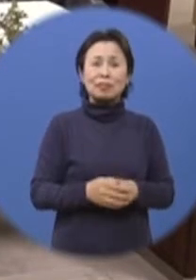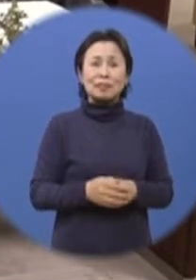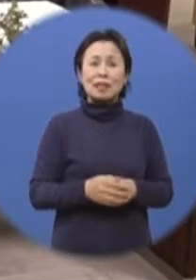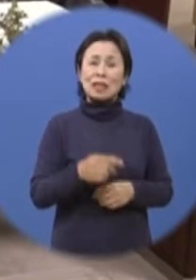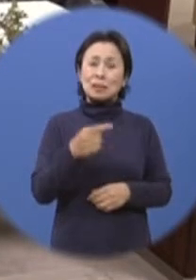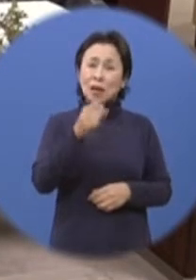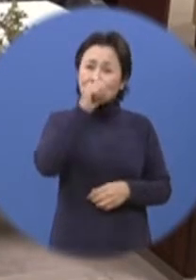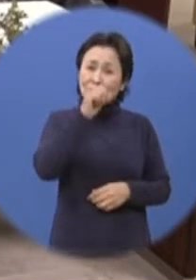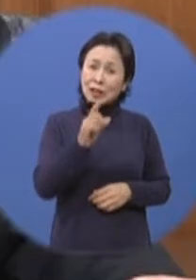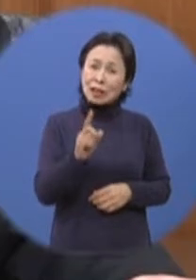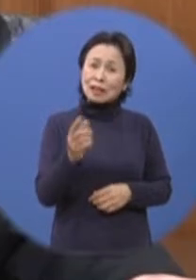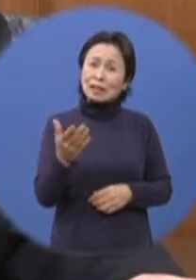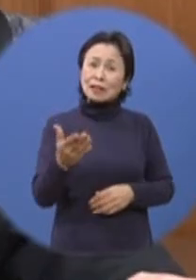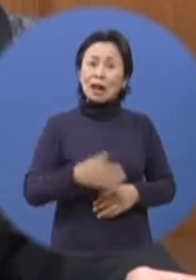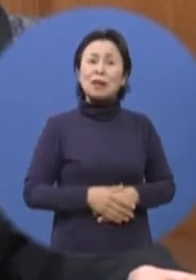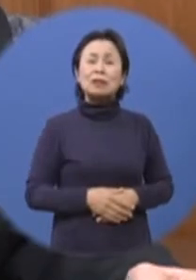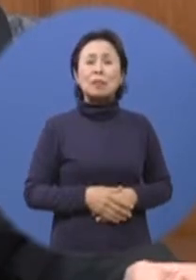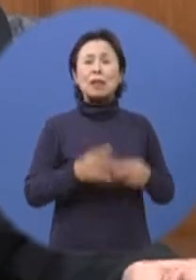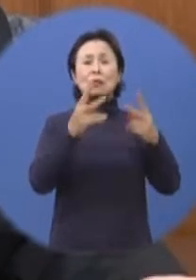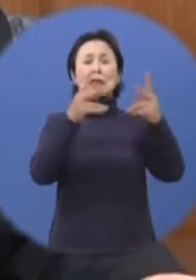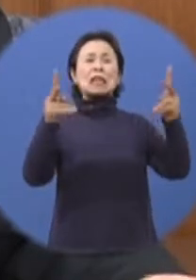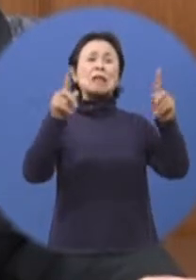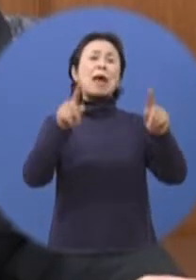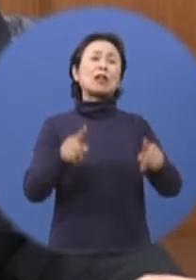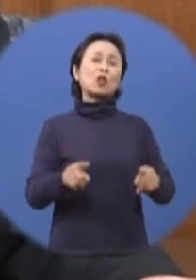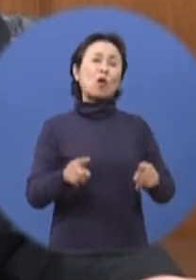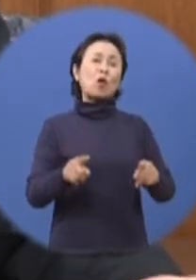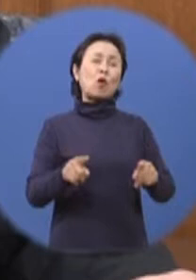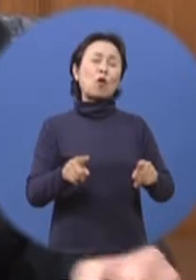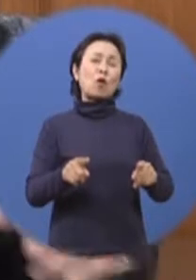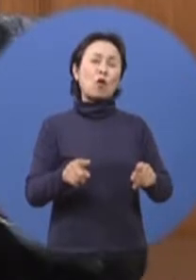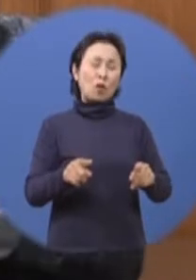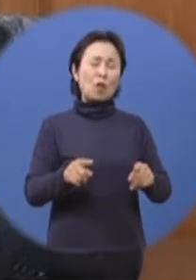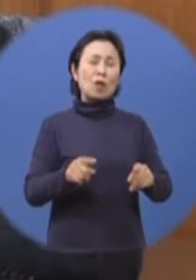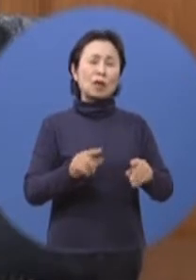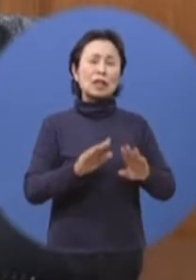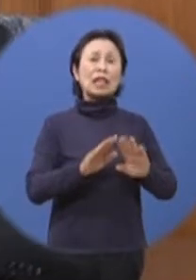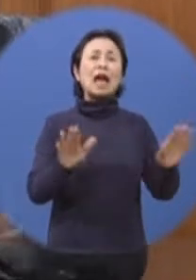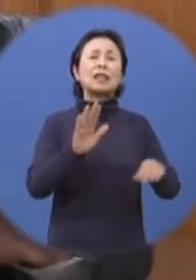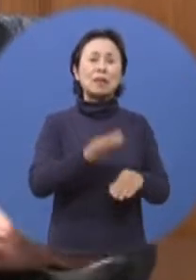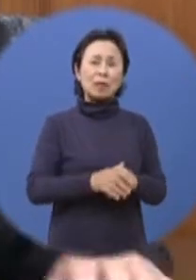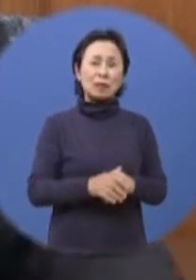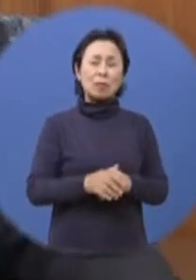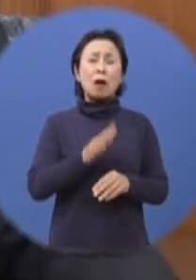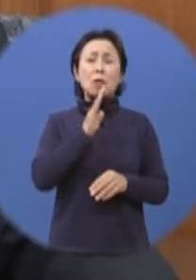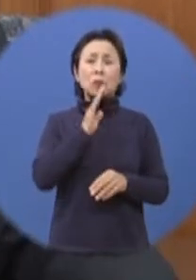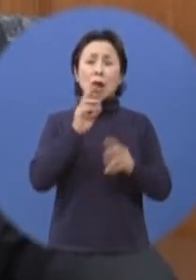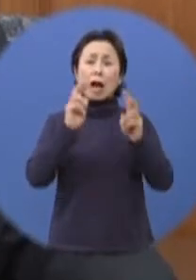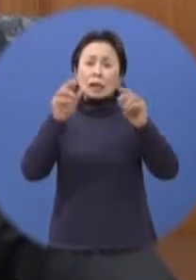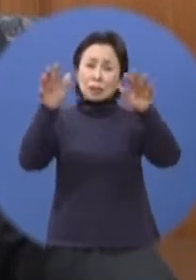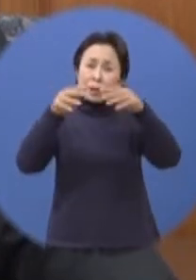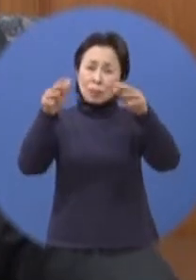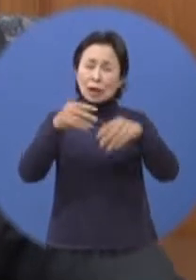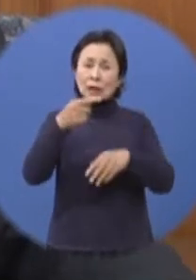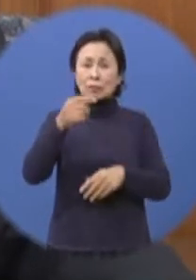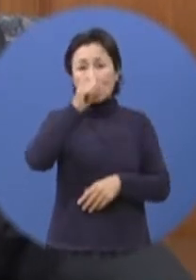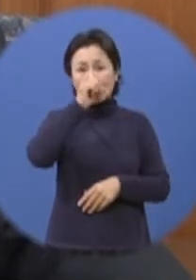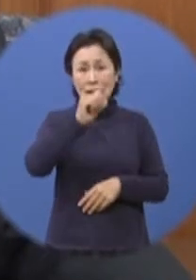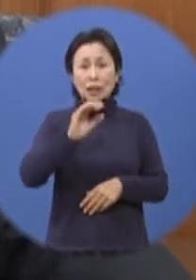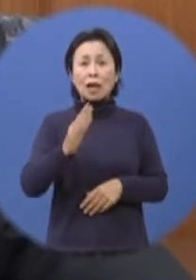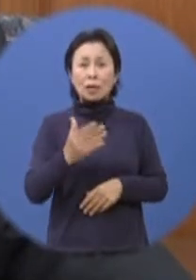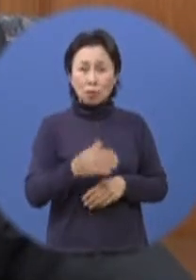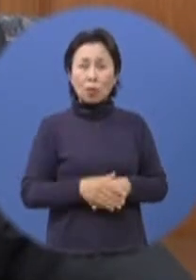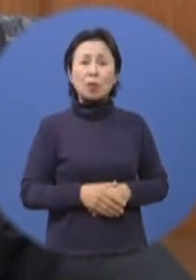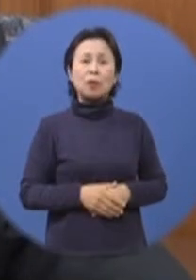一番大きいんですけどもイベントやるって言うんですよあの小さなをこの25000の街ですからね何がイベントやる